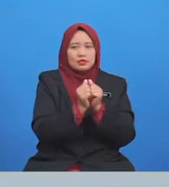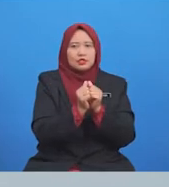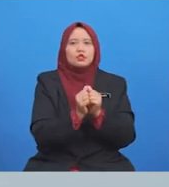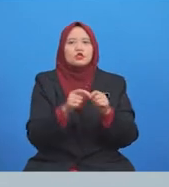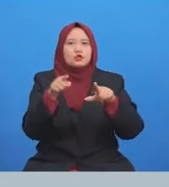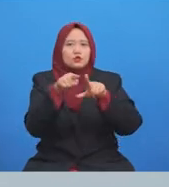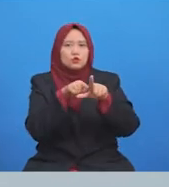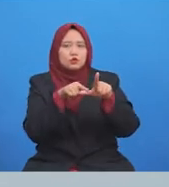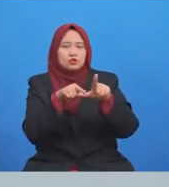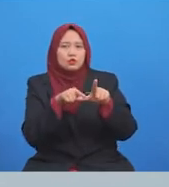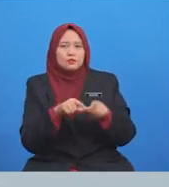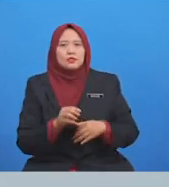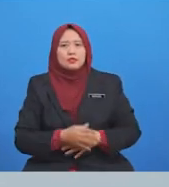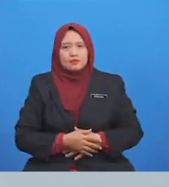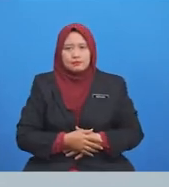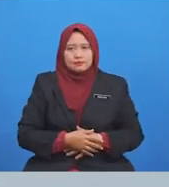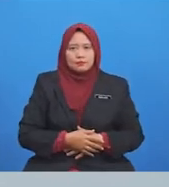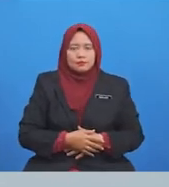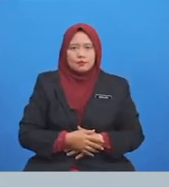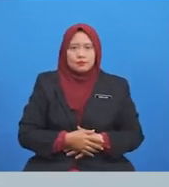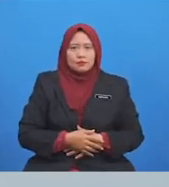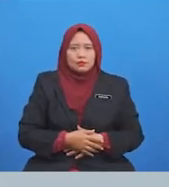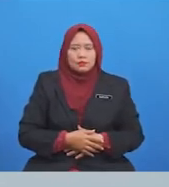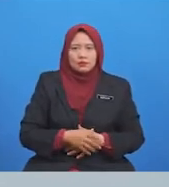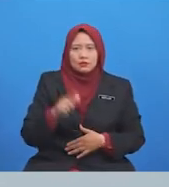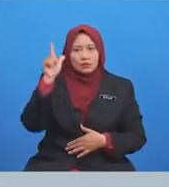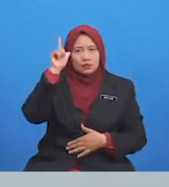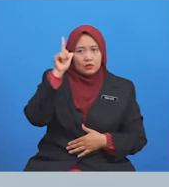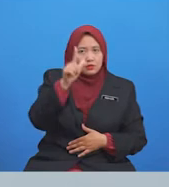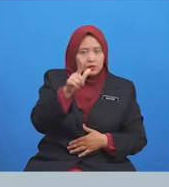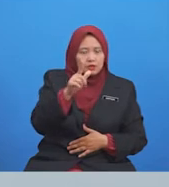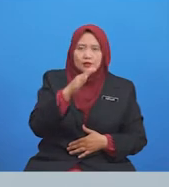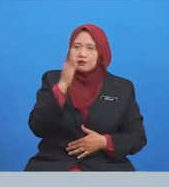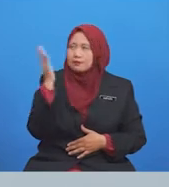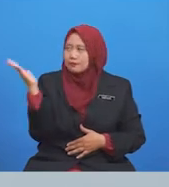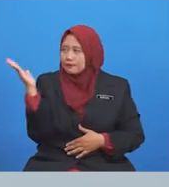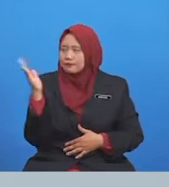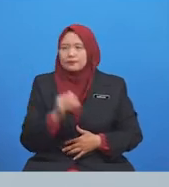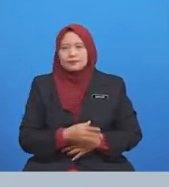oleh perentas tersebut. Sila lihat paparan anda.